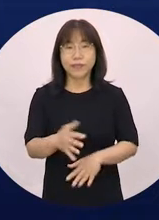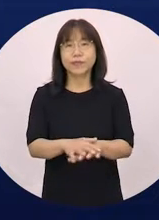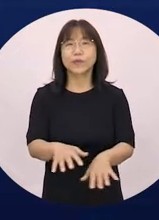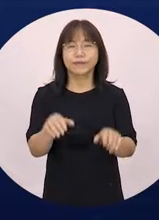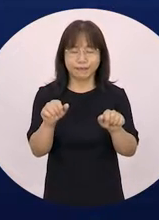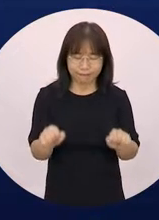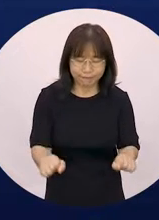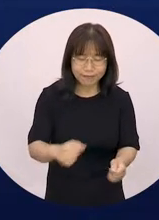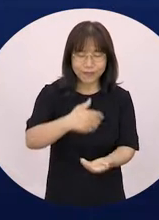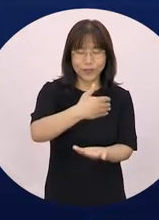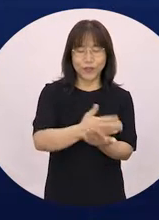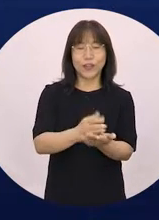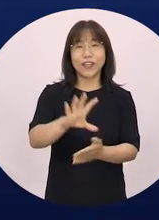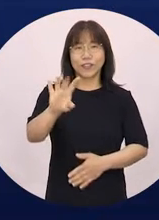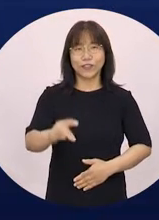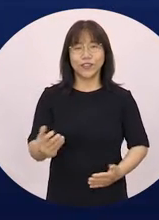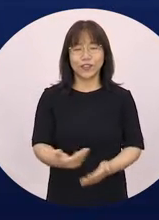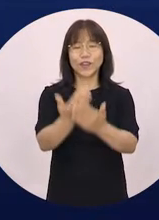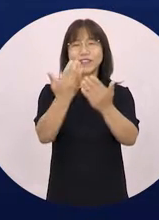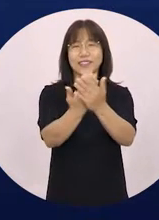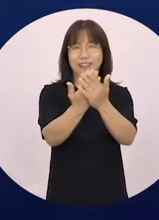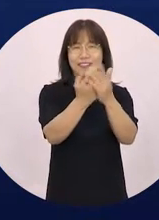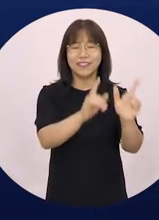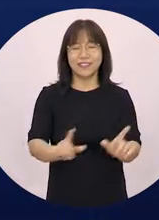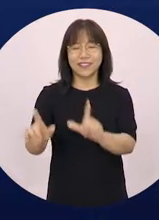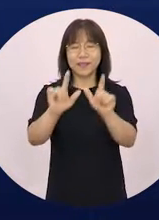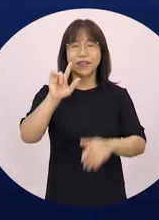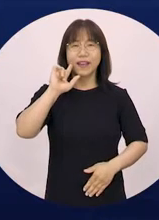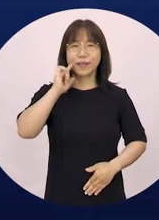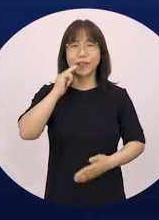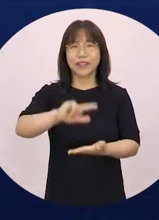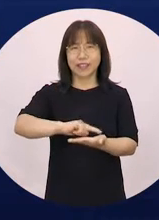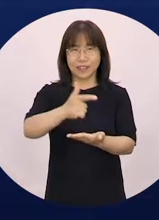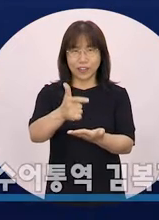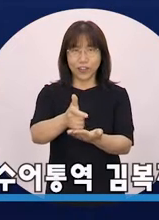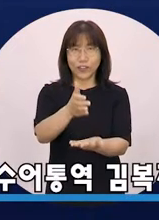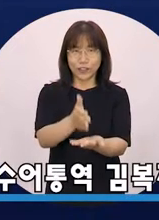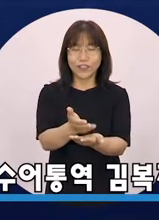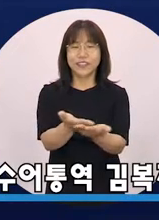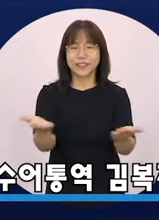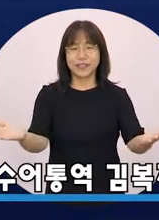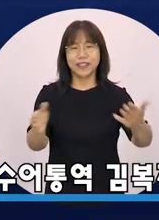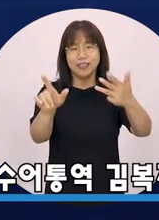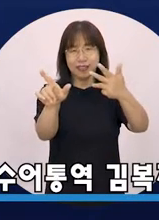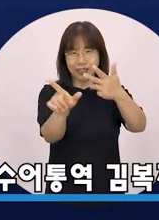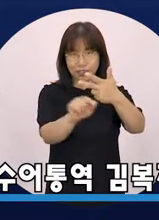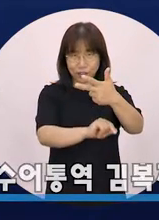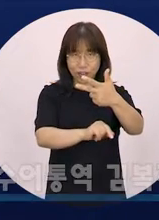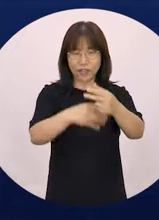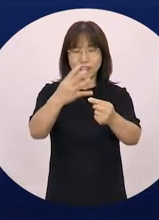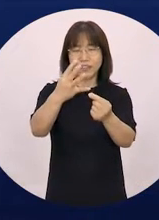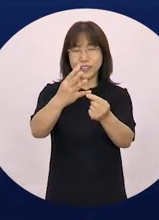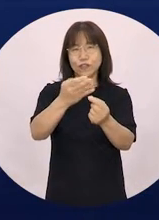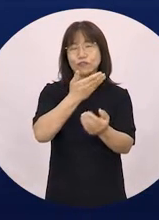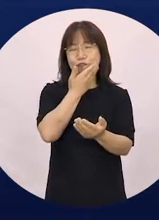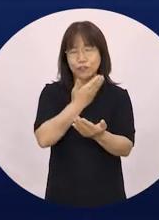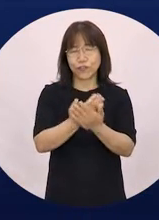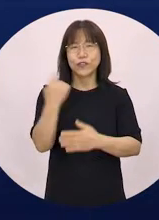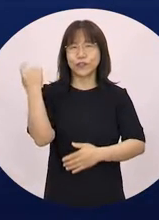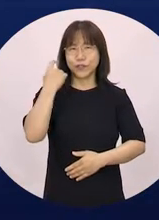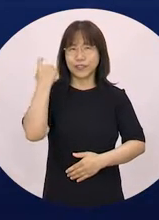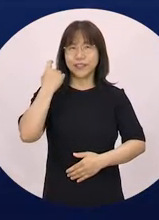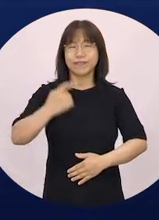구민 여러분 안녕하십니까? 조화로운 성장, 삶이 아름다운 강서, 아이강서TV 김민주입니다. 7월 넷째 주 주간